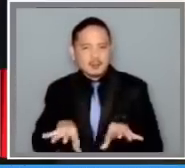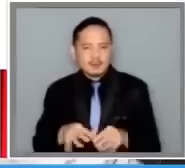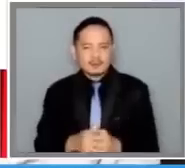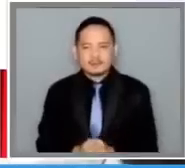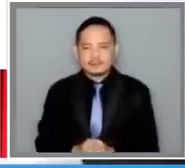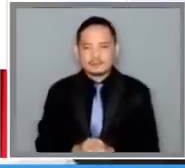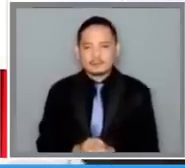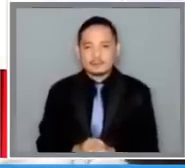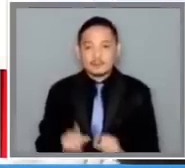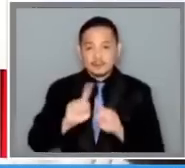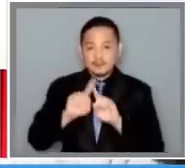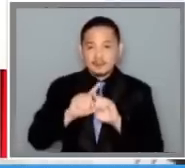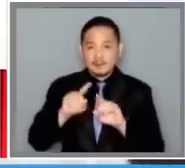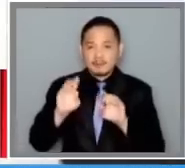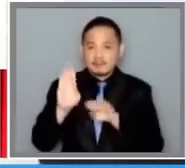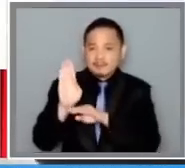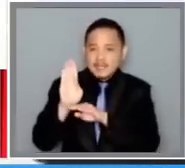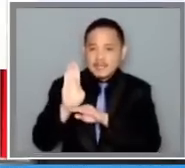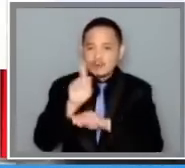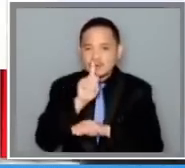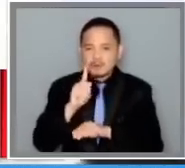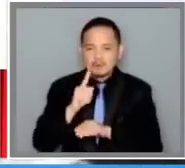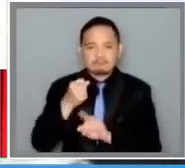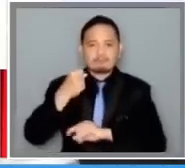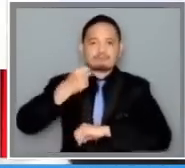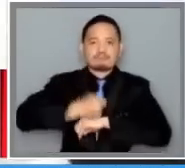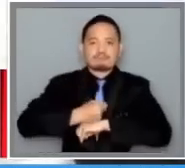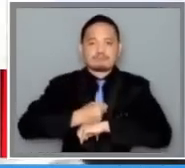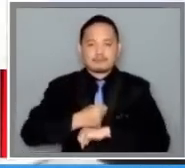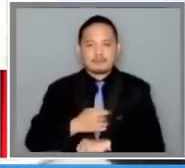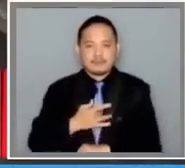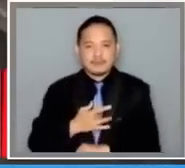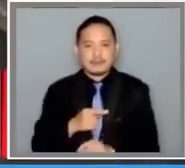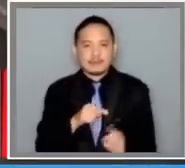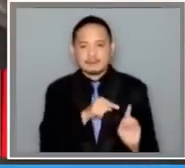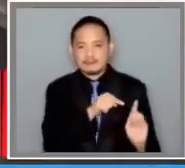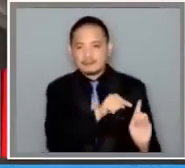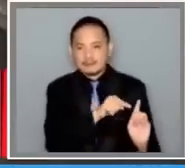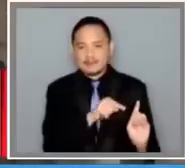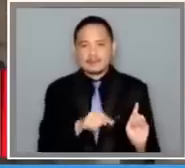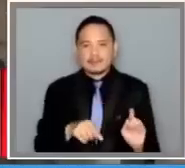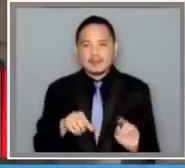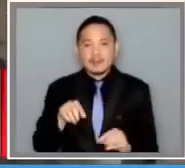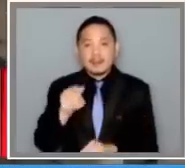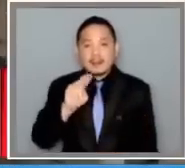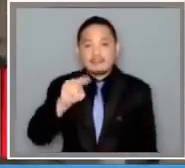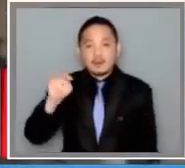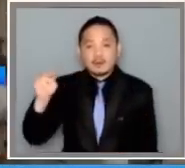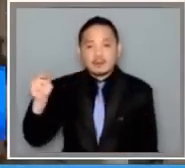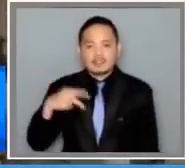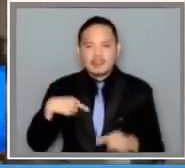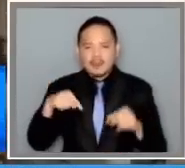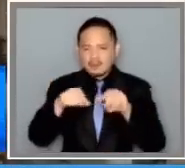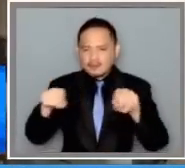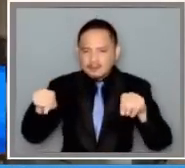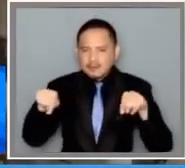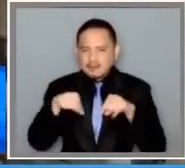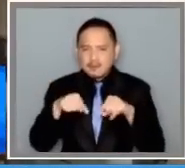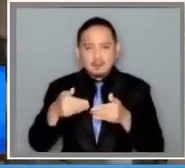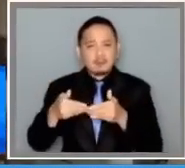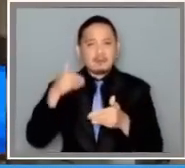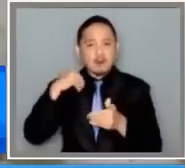nito. Si Mark na may tapsilogan sa Navotas, tatlong tray daw ng itlog ang nauubos kada araw. Kung ano yung mura, kung ano yung available na